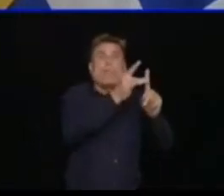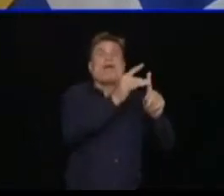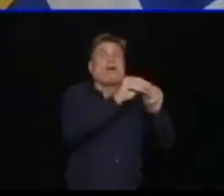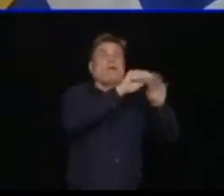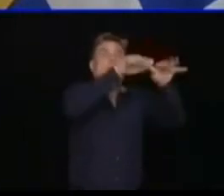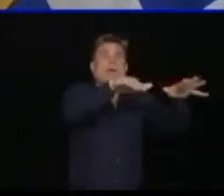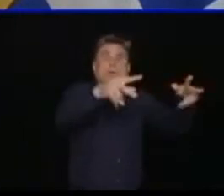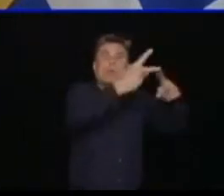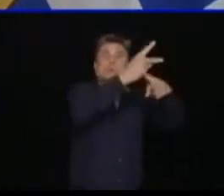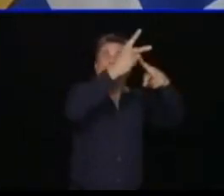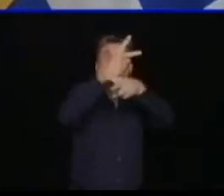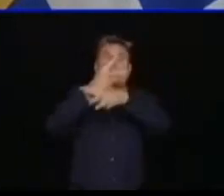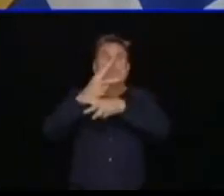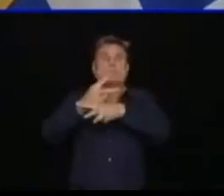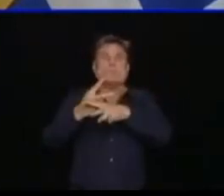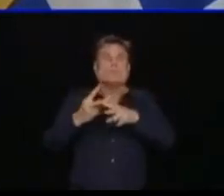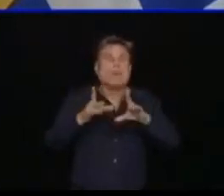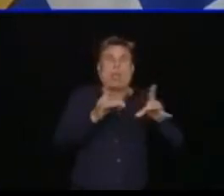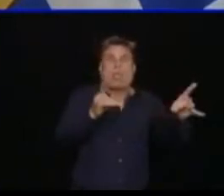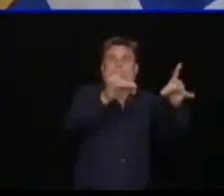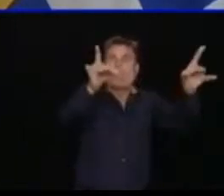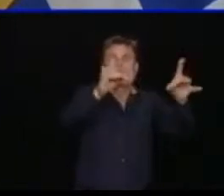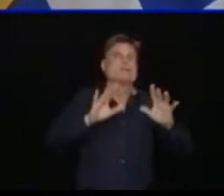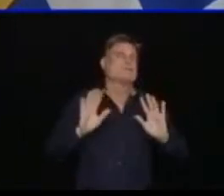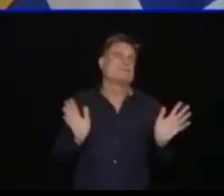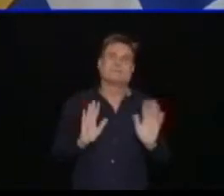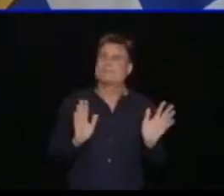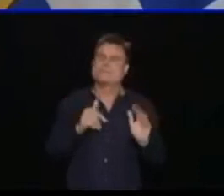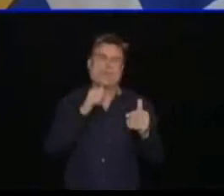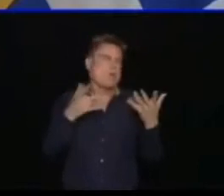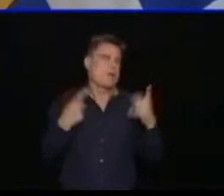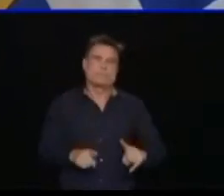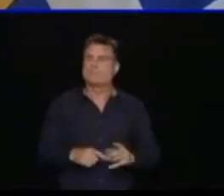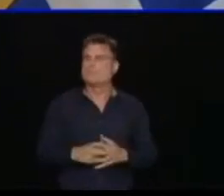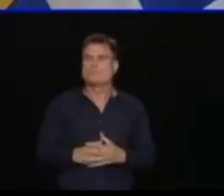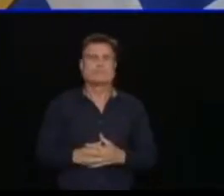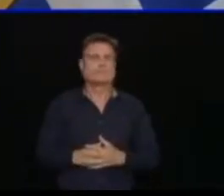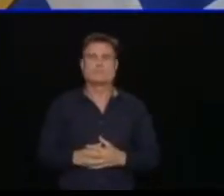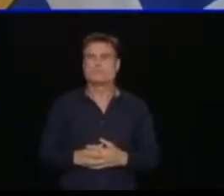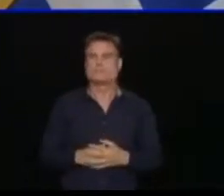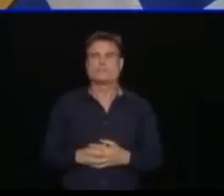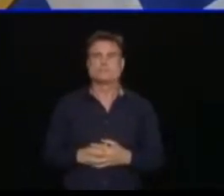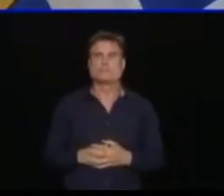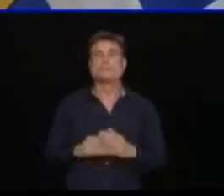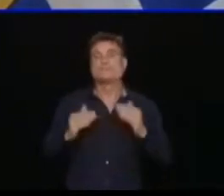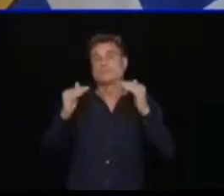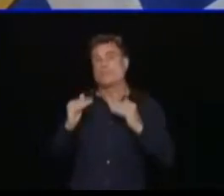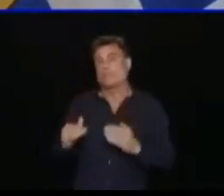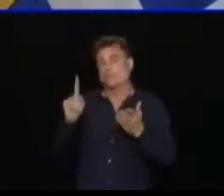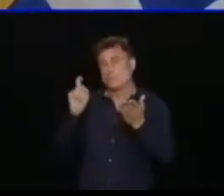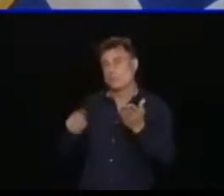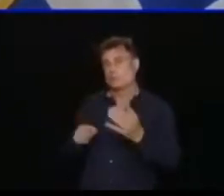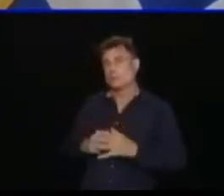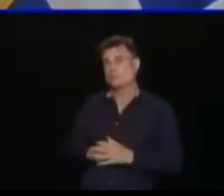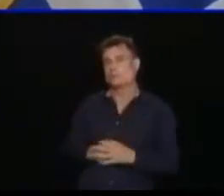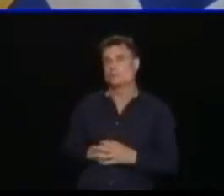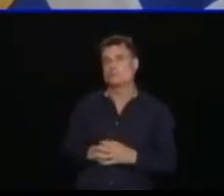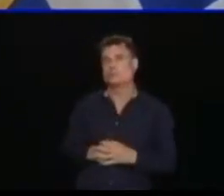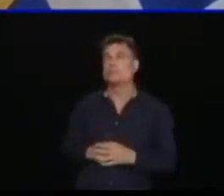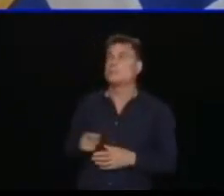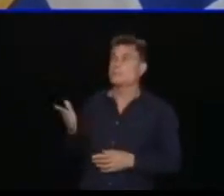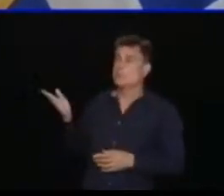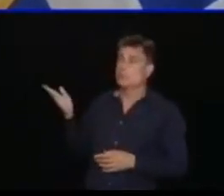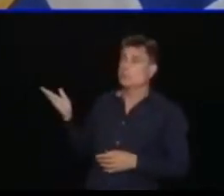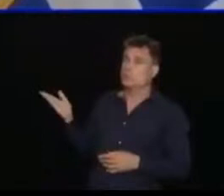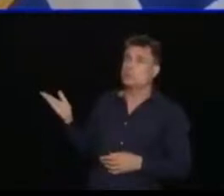去。 Yes, one of the things I noticed 所以这个伯尼医生说的很对，我严重同意他的自己